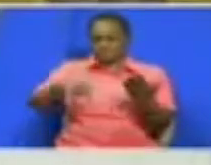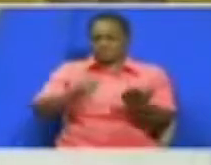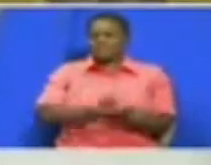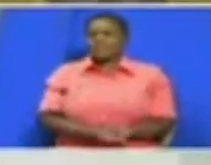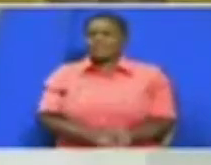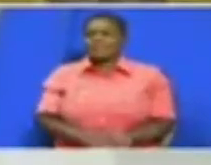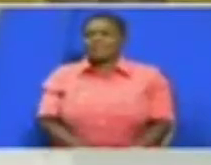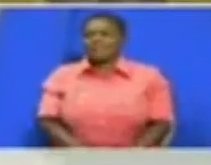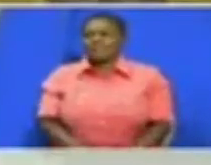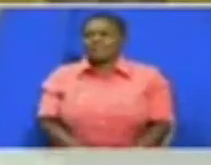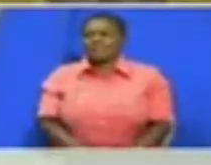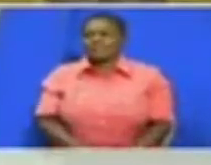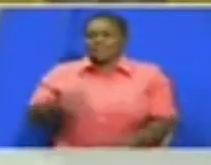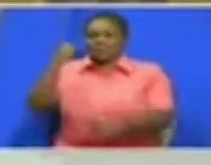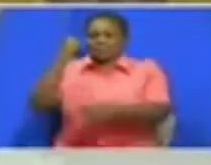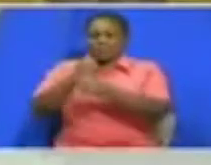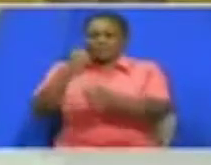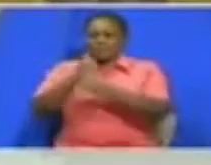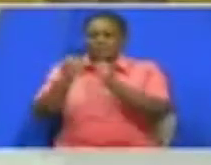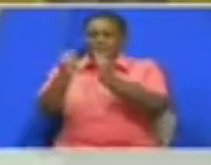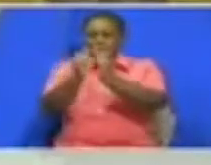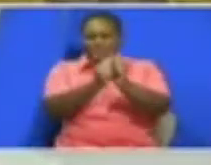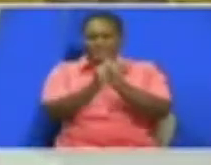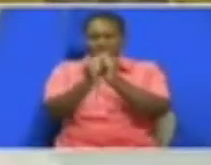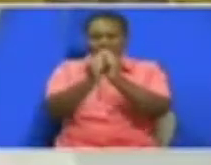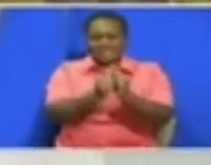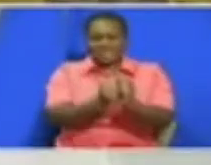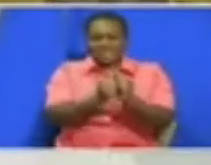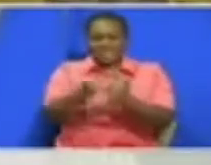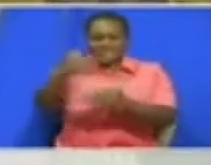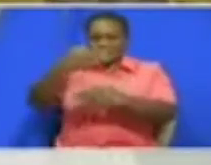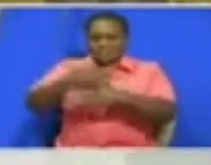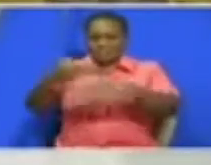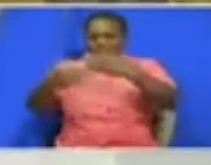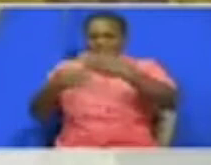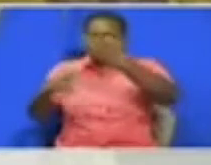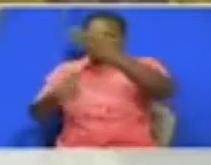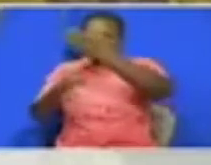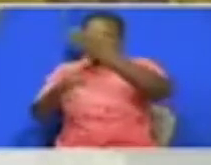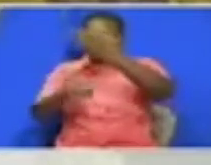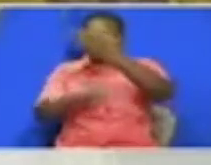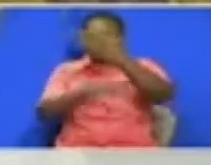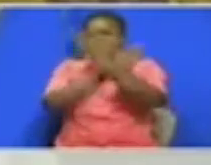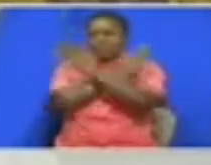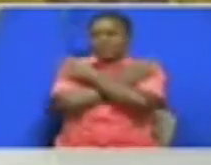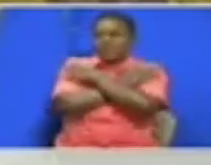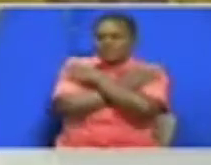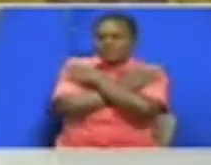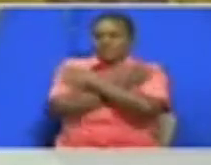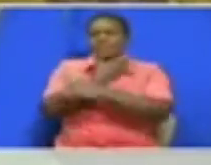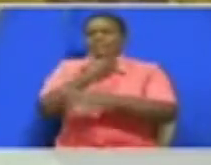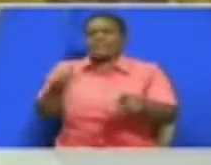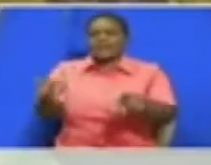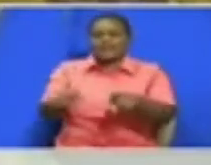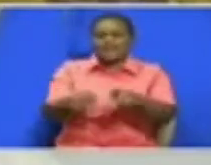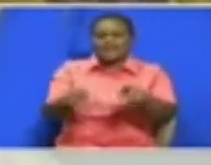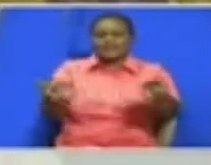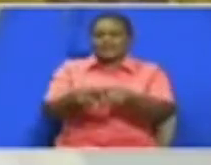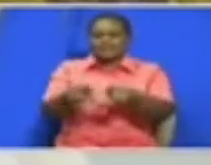Tushirikiane na tujenge daraja la urafiki na undugu ili tuweze